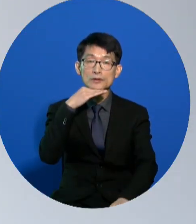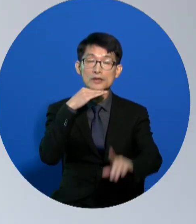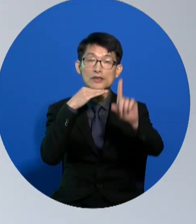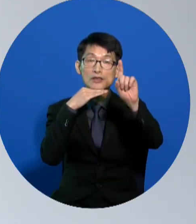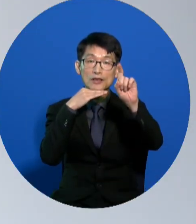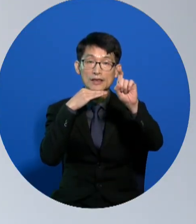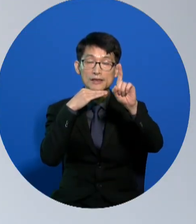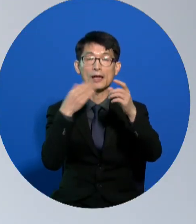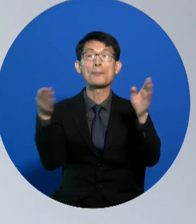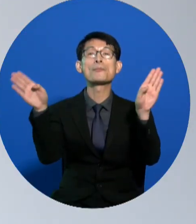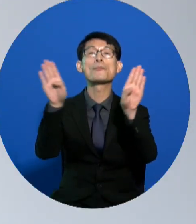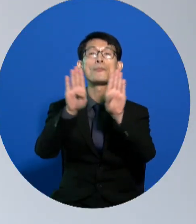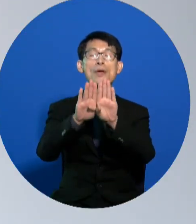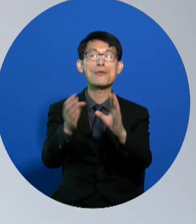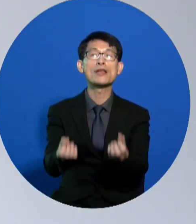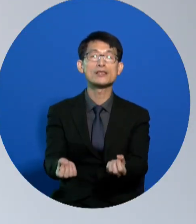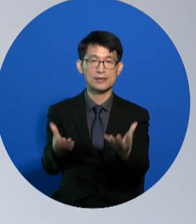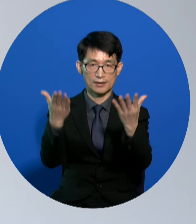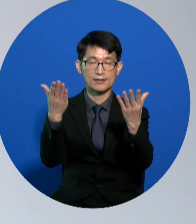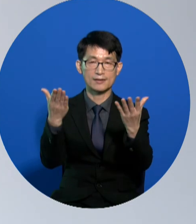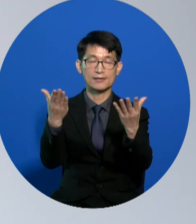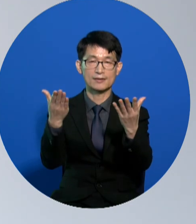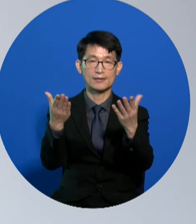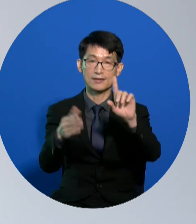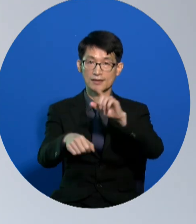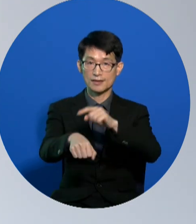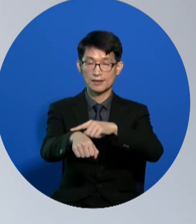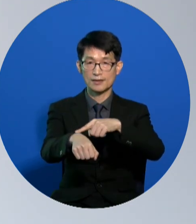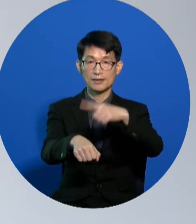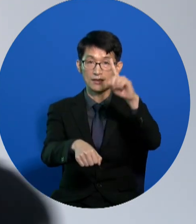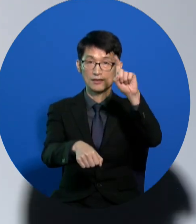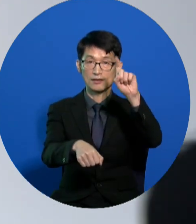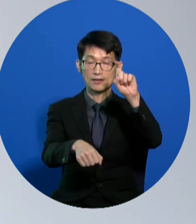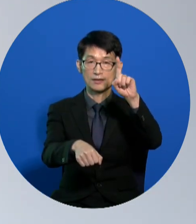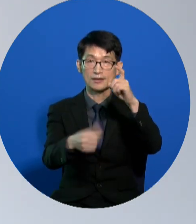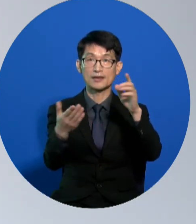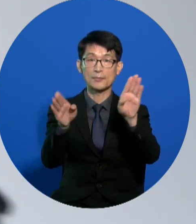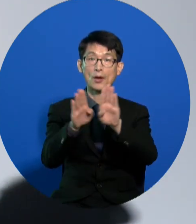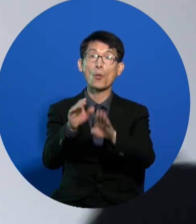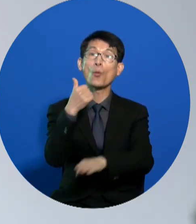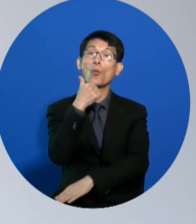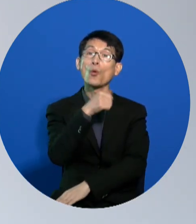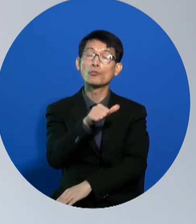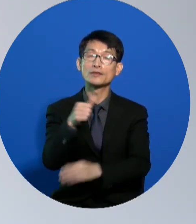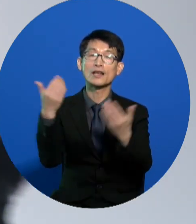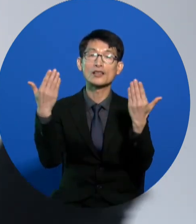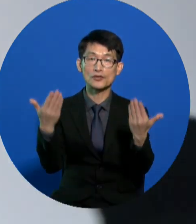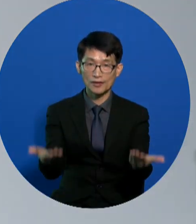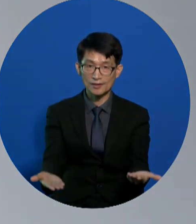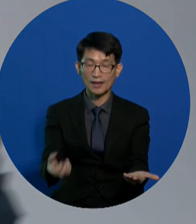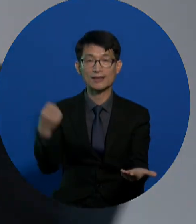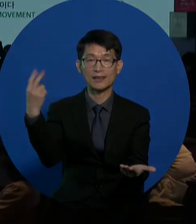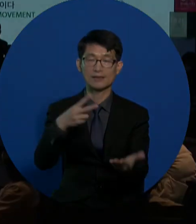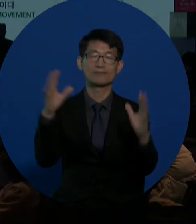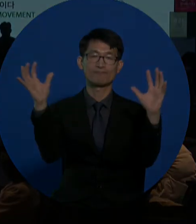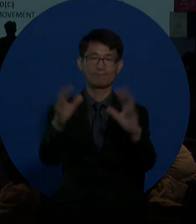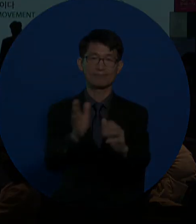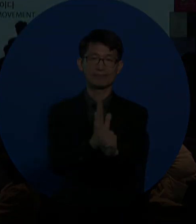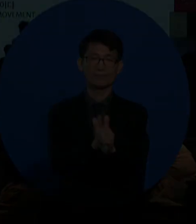될 예정입니다. 그래서 잠시 휴식 후에 폐회식 진행할 예정이니까요. 5분 뒤에 다시 착석해 주시기 바랍니다. 고맙습니다.